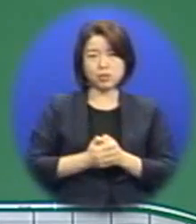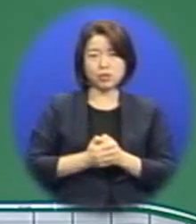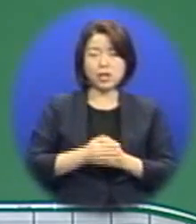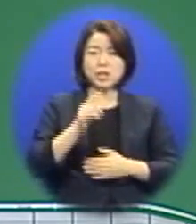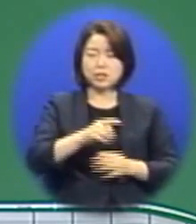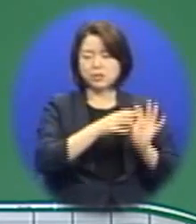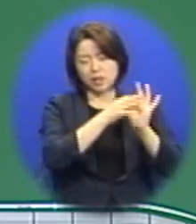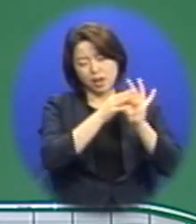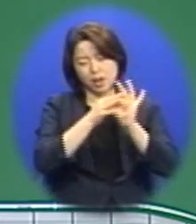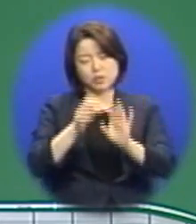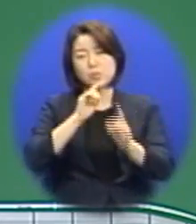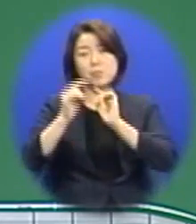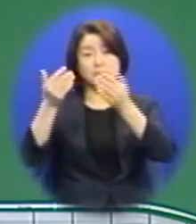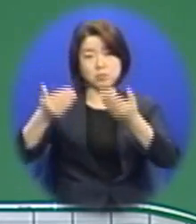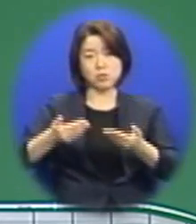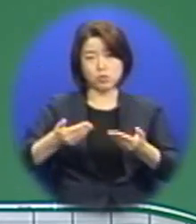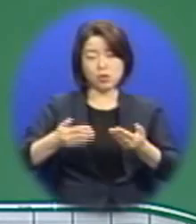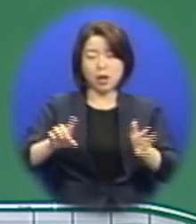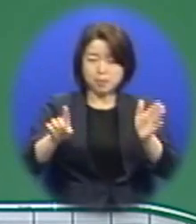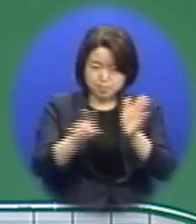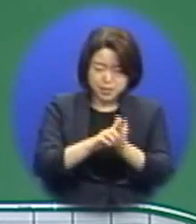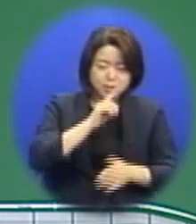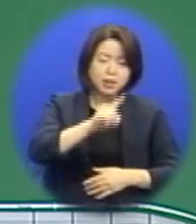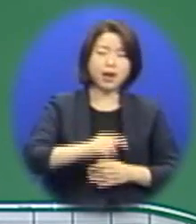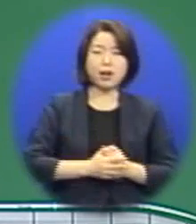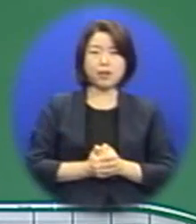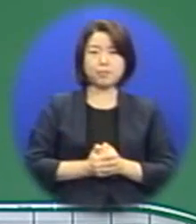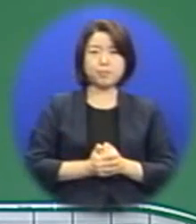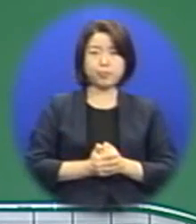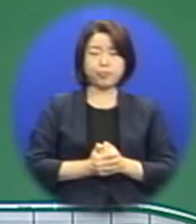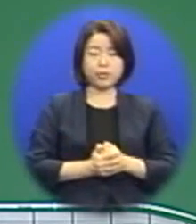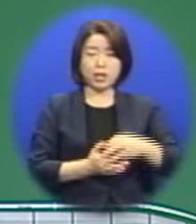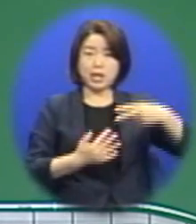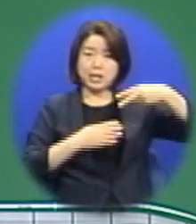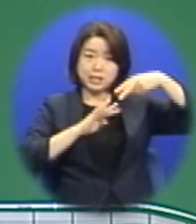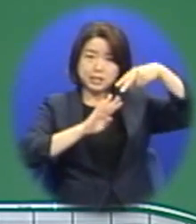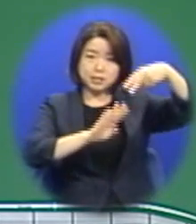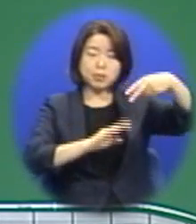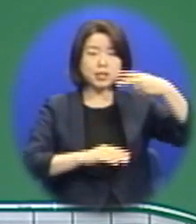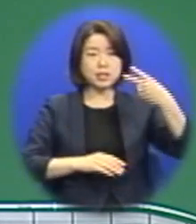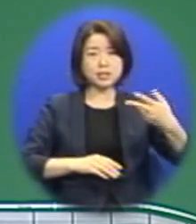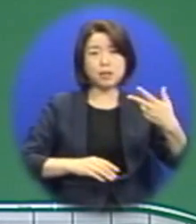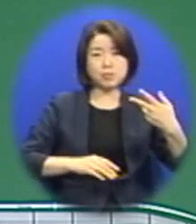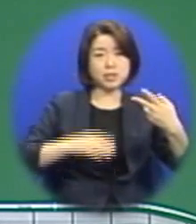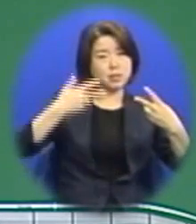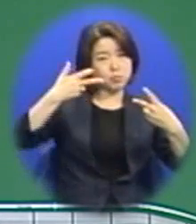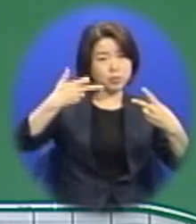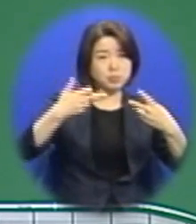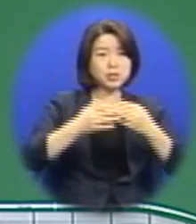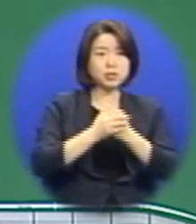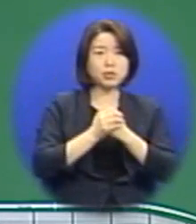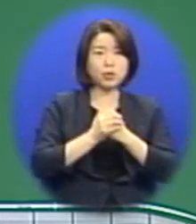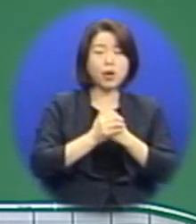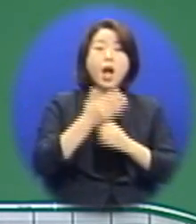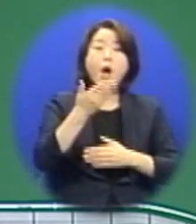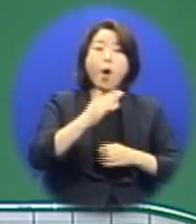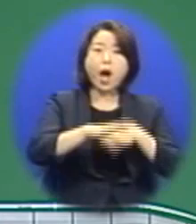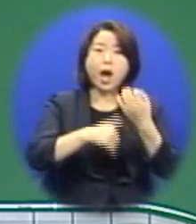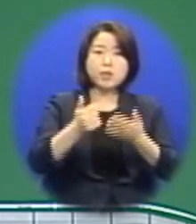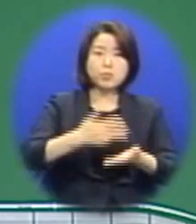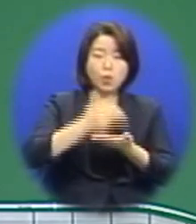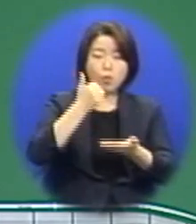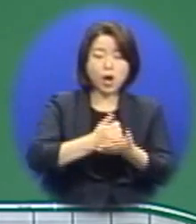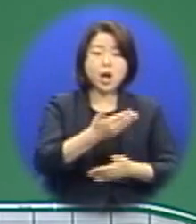계속 말씀하고 계세요. 믿으라는 거예요. 스바냐 3장 17절 너희 하나님 여호와가 너희 가운데